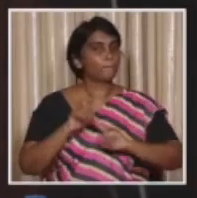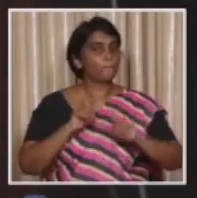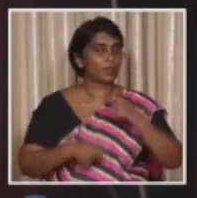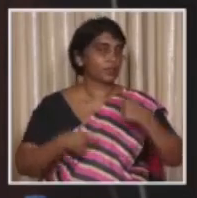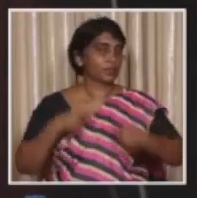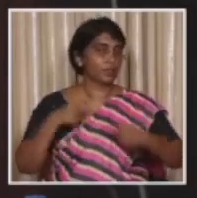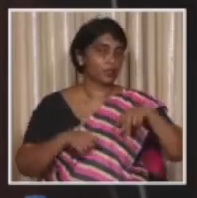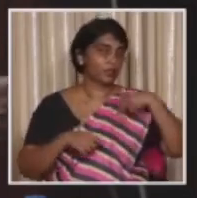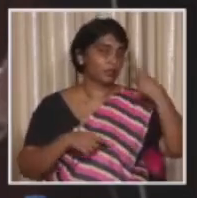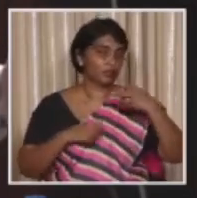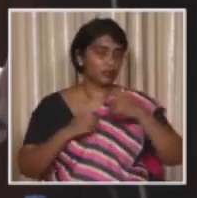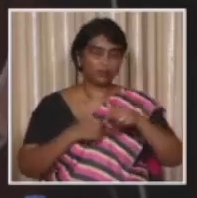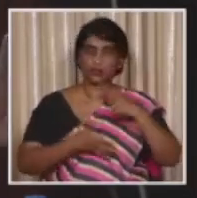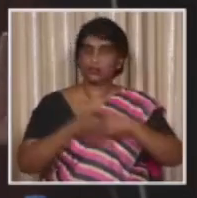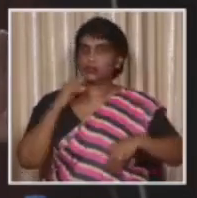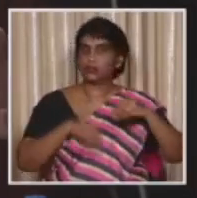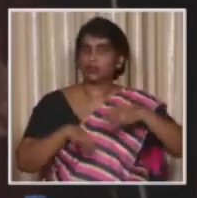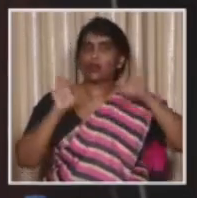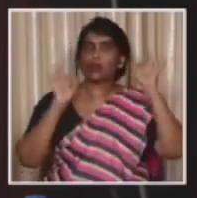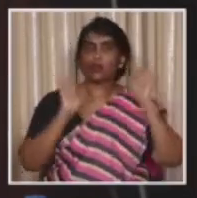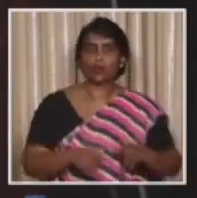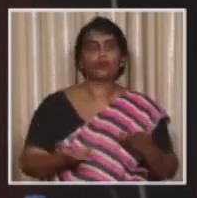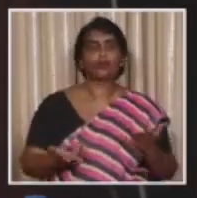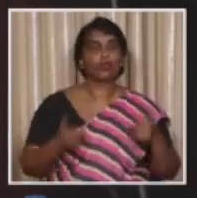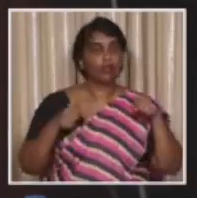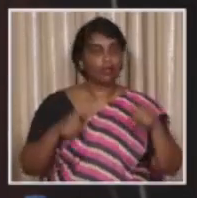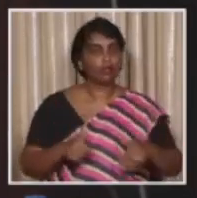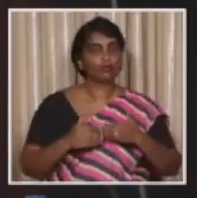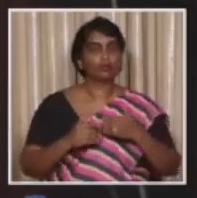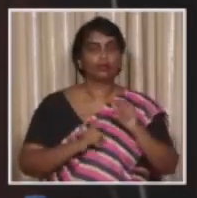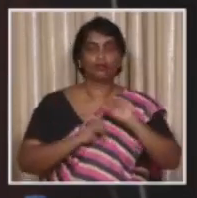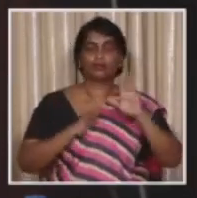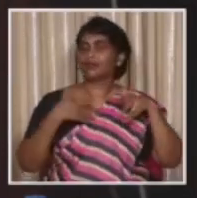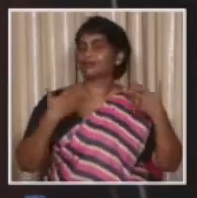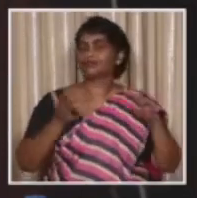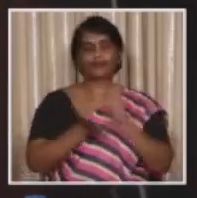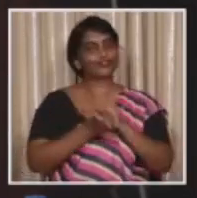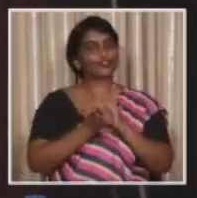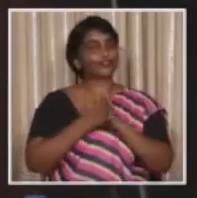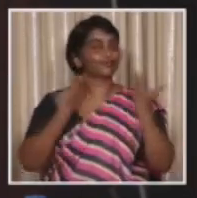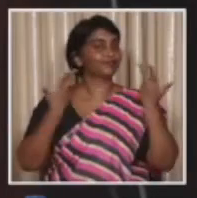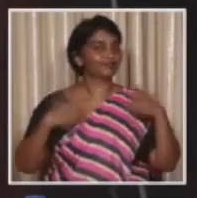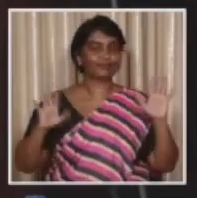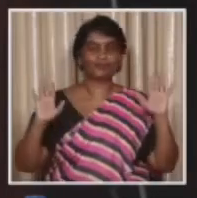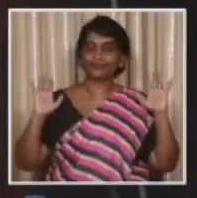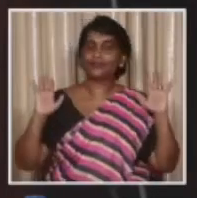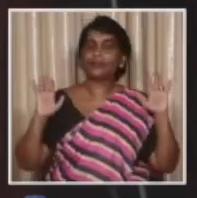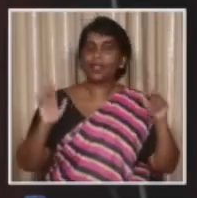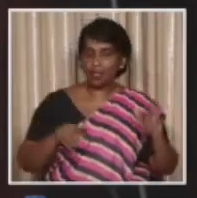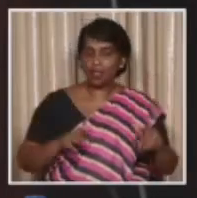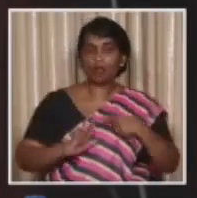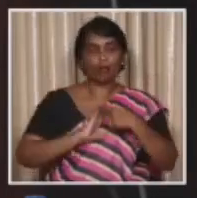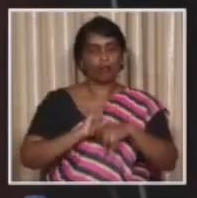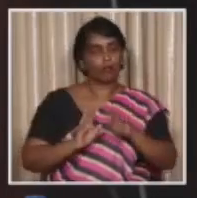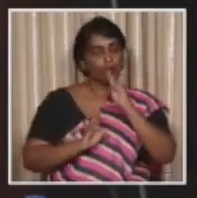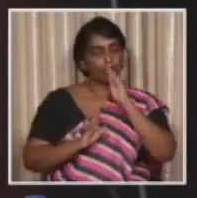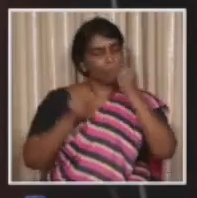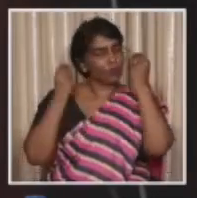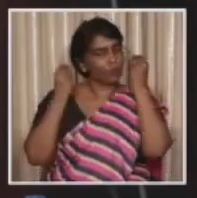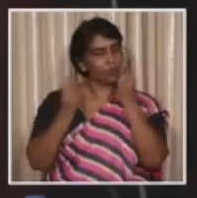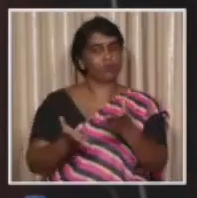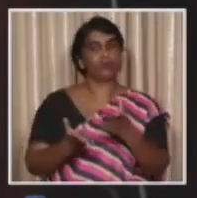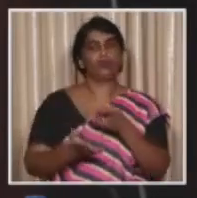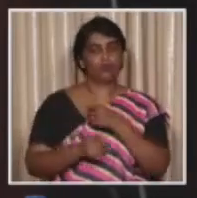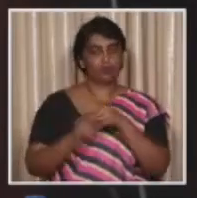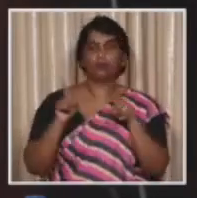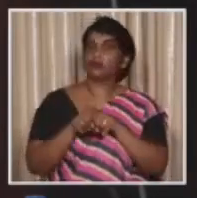විවාදයේ දවස් දෙකක් කරලා චන්දවීම සීමා මොකක්වත් ඇත්තේ නැහැ අදින් පස්සේ සභාවතෝ සතුටින් විසිර යනවා නම් මේ සාජාතිර කරන සහ ගහන අපරාධයක්